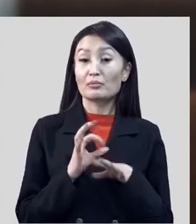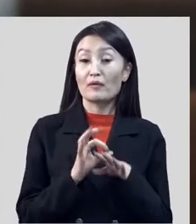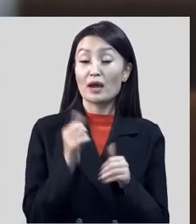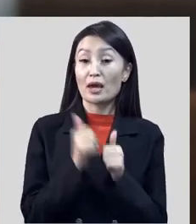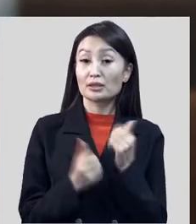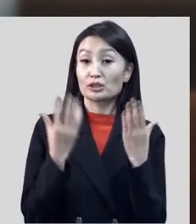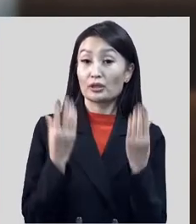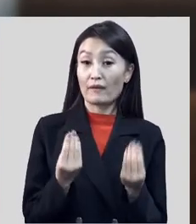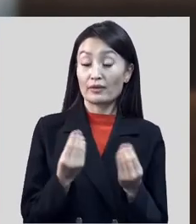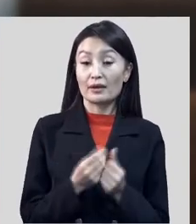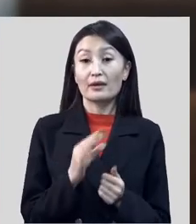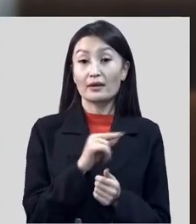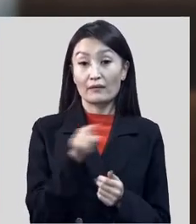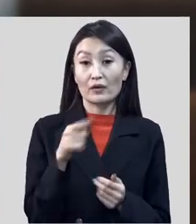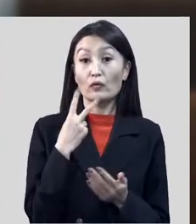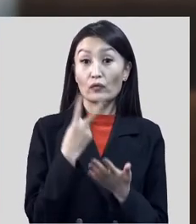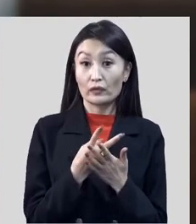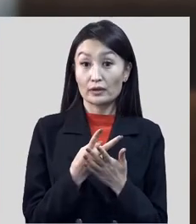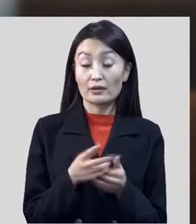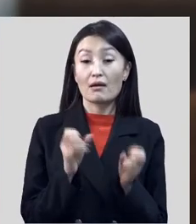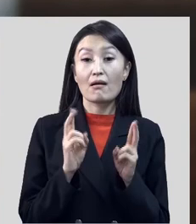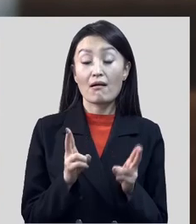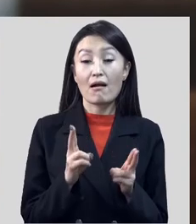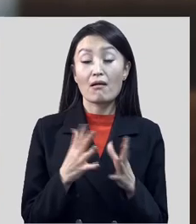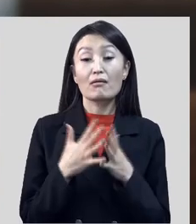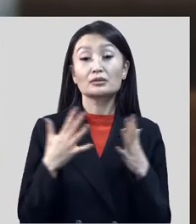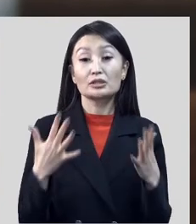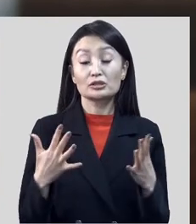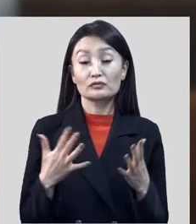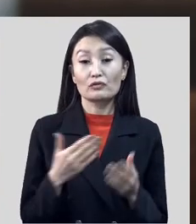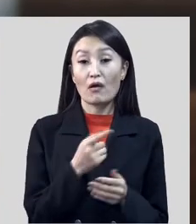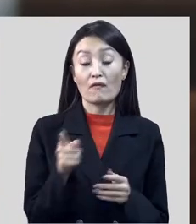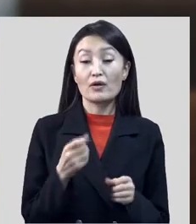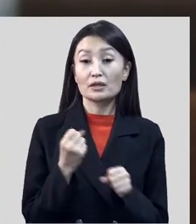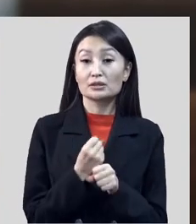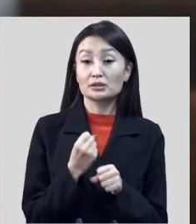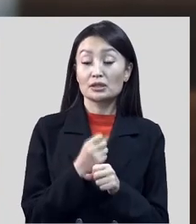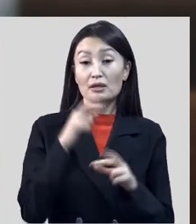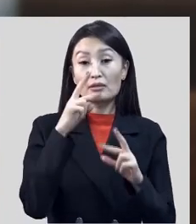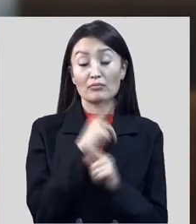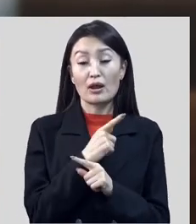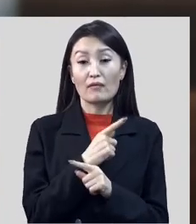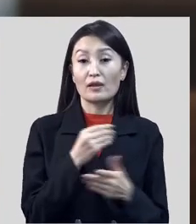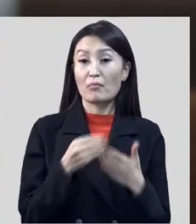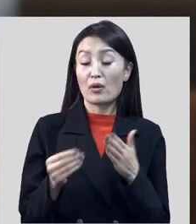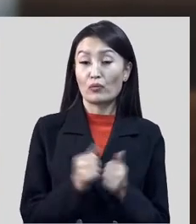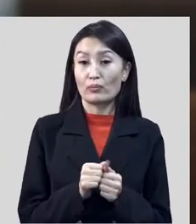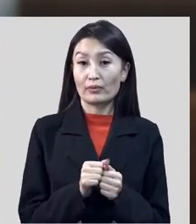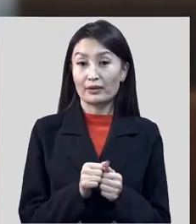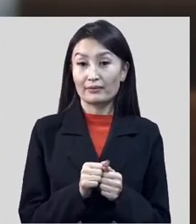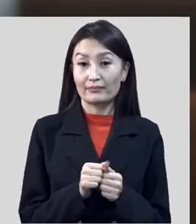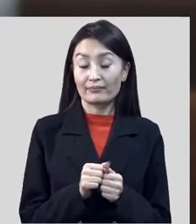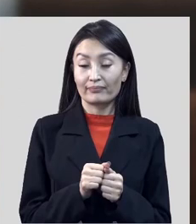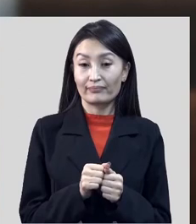ежедневно и вы увидите как чаще всего вы совершаете необдуманные покупки а